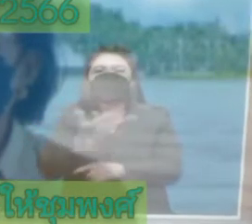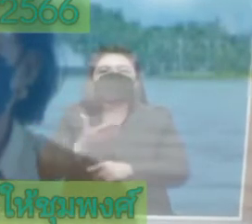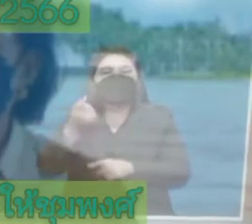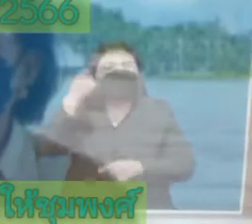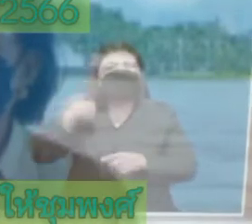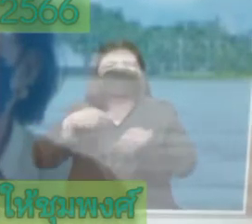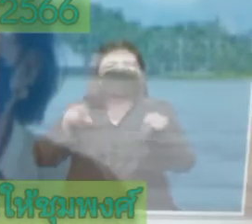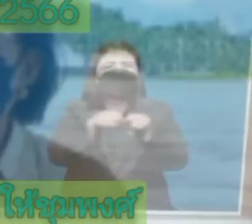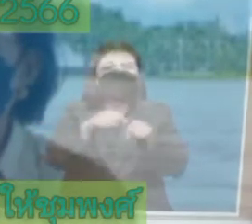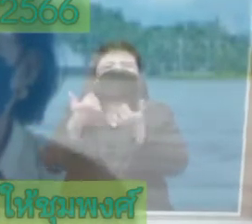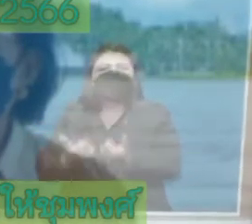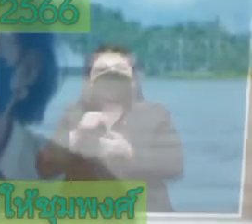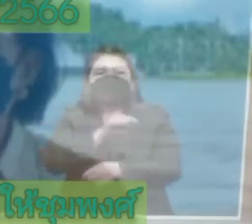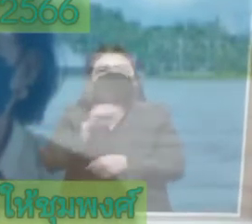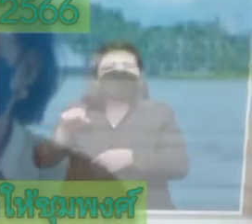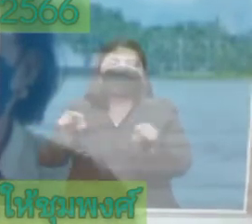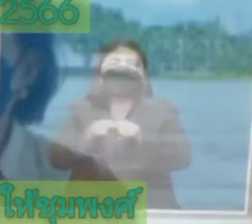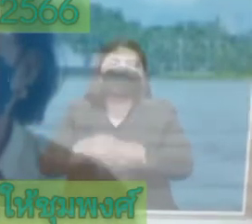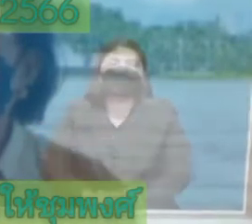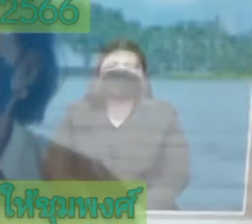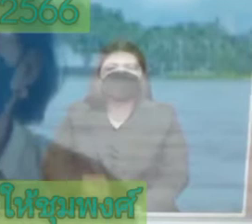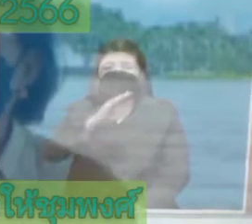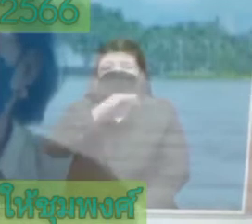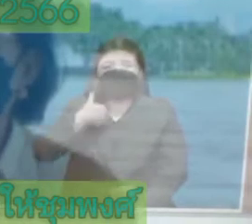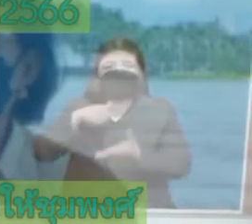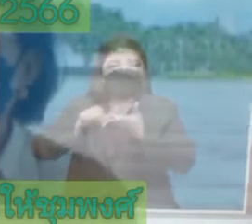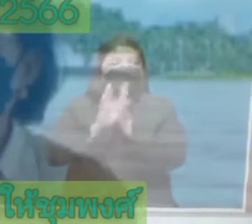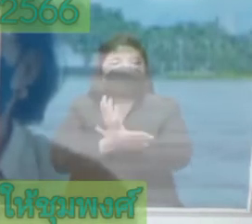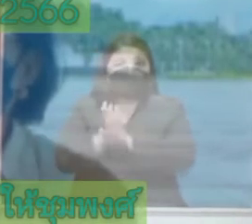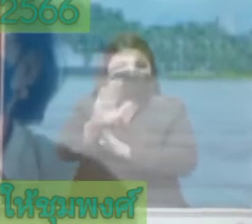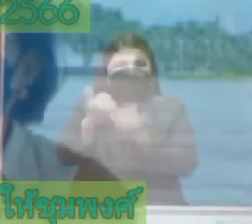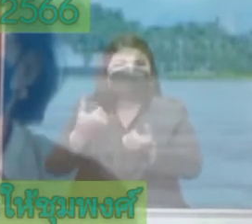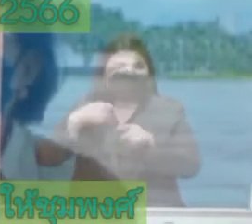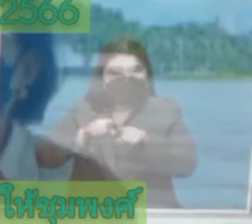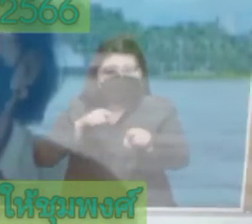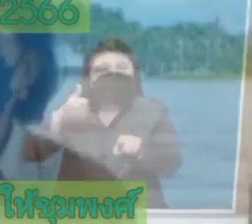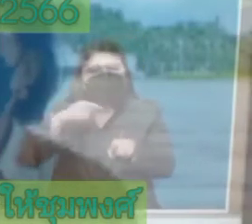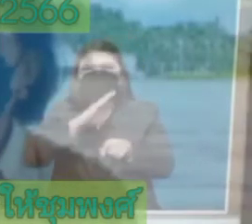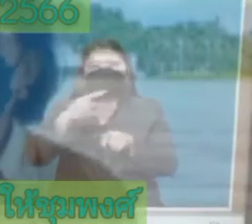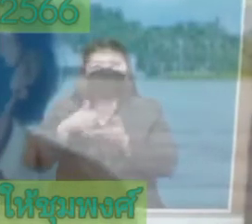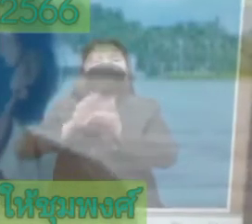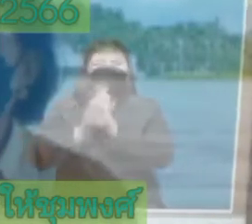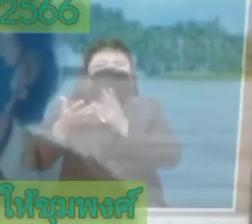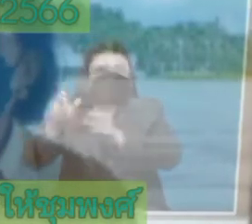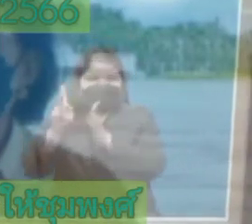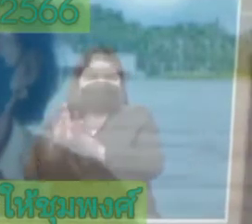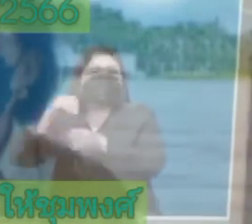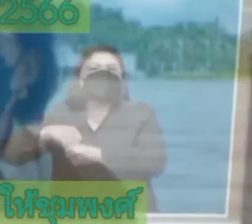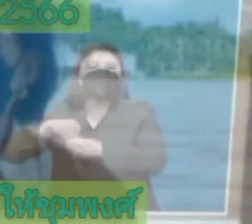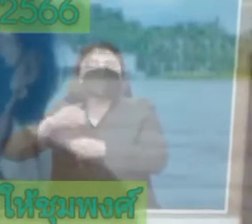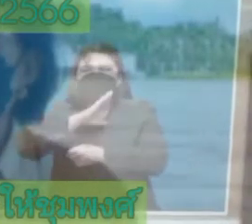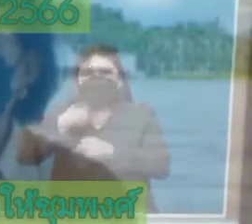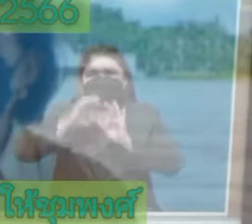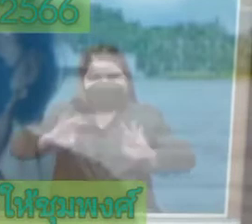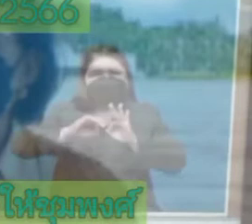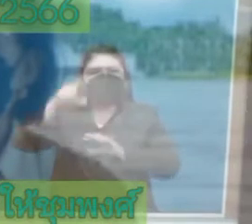ต้องเป็นไปตามนี้เป็นไปตามนั้นแล้วถ้าไม่ปรับมันจะไปได้ไหมแล้วปรับมันผิดกฎหมายหรือเปล่ามันก็ผิดกฎหมายผมก็ไม่อยากปรับหรอกแต่มันจะเป็นการปรับ